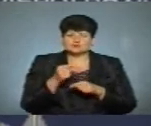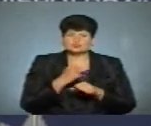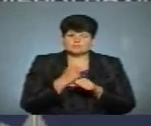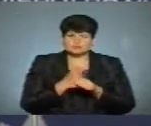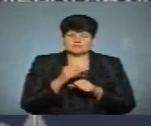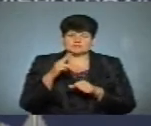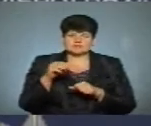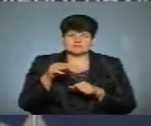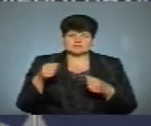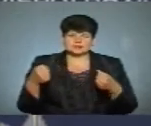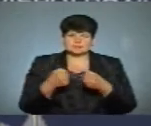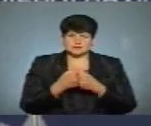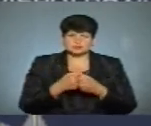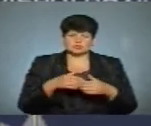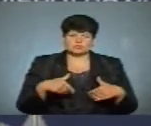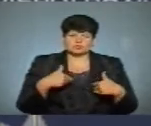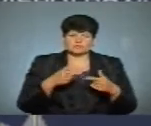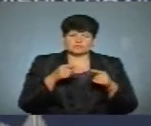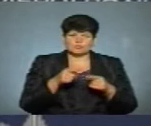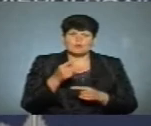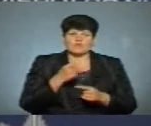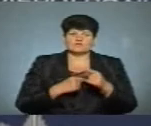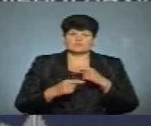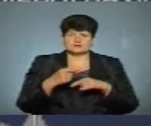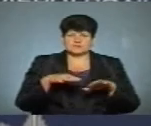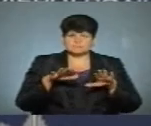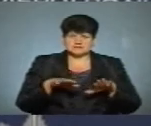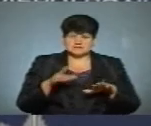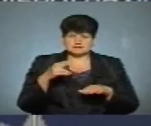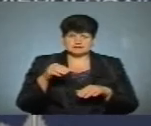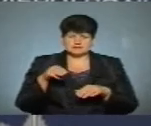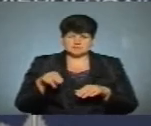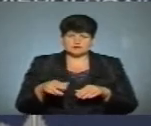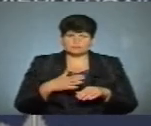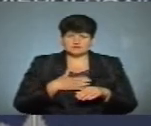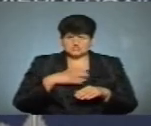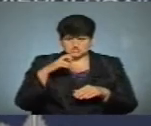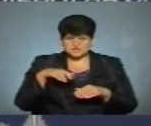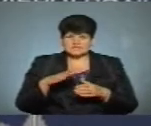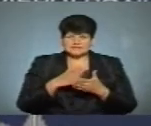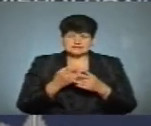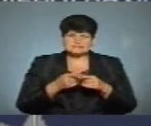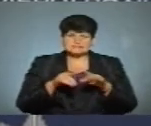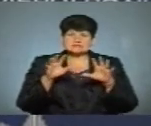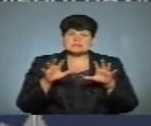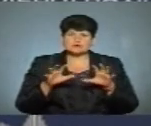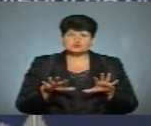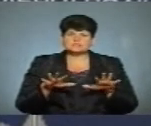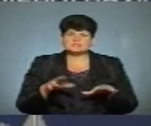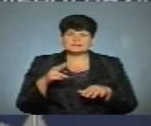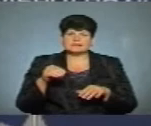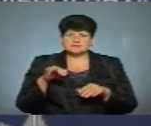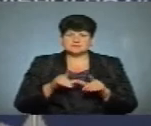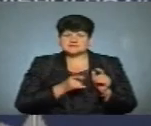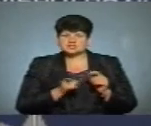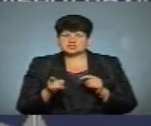цю дорожньо-транспортну пригоду, той порекомендував йому повернутися на місце ДТП, оскільки в нашій країні діє такий закон, що з місця ДТП